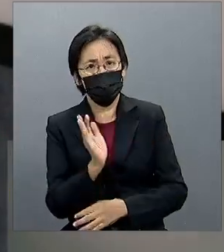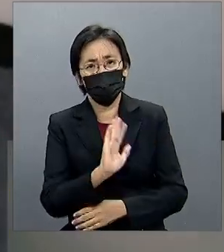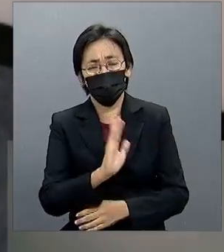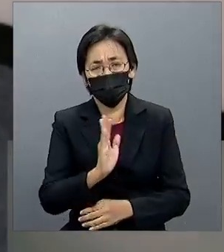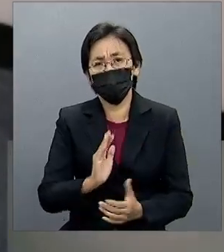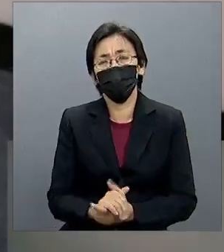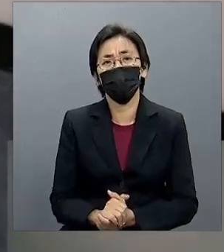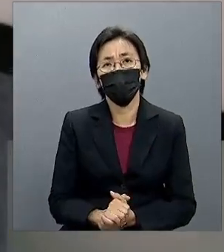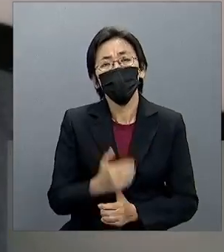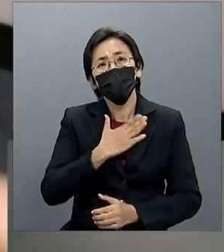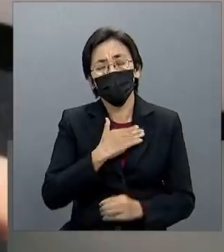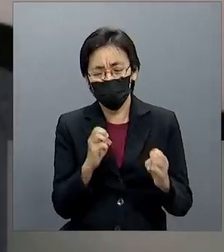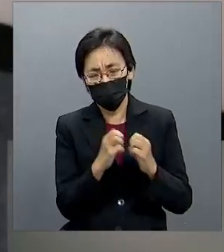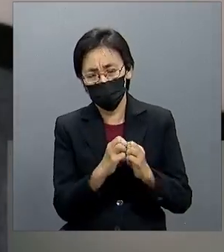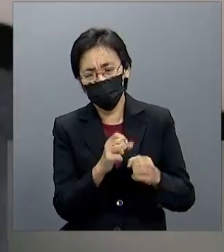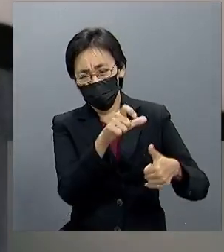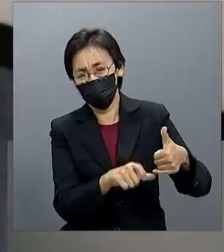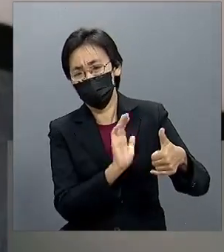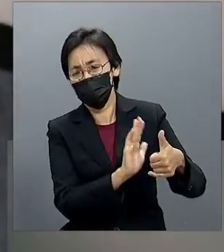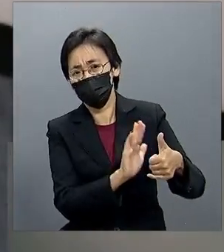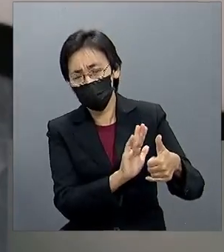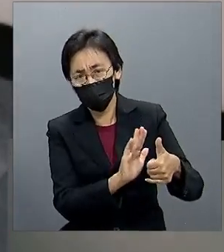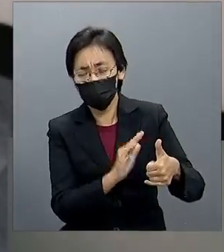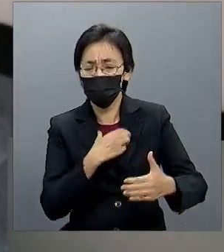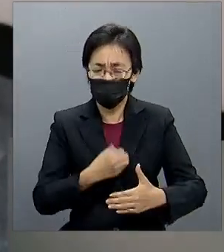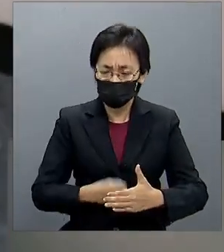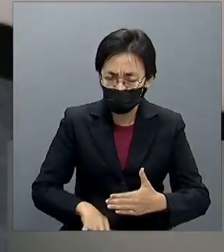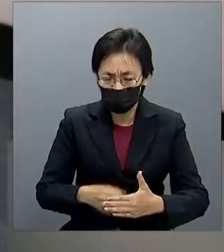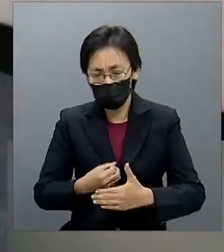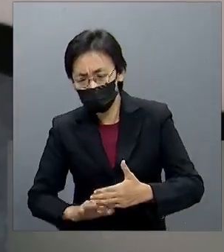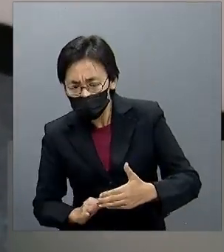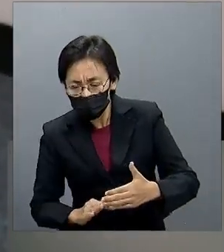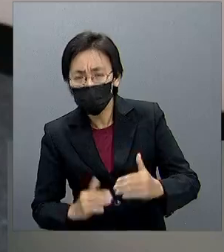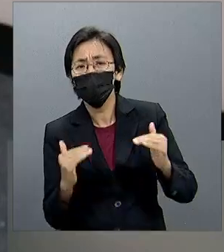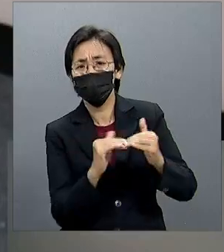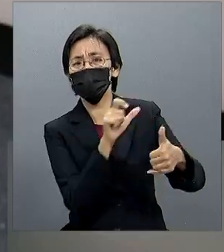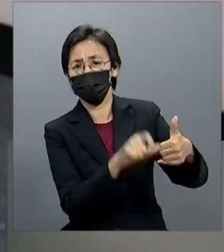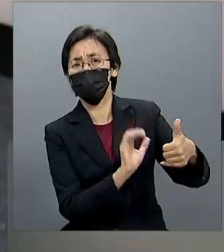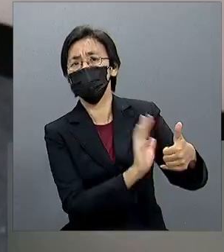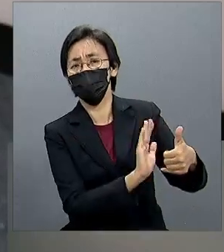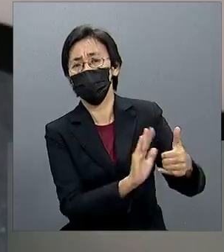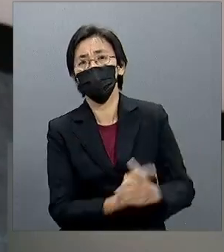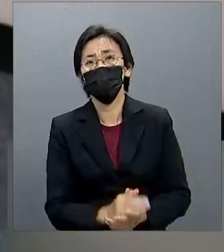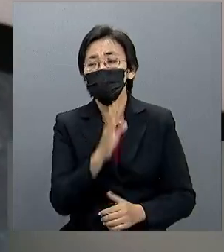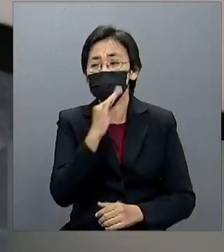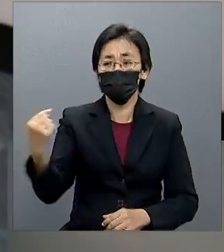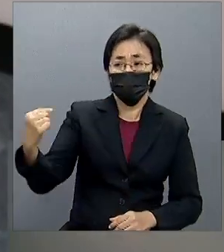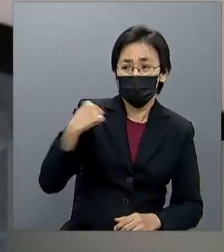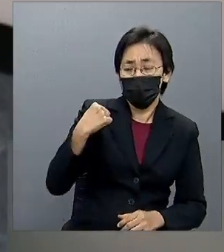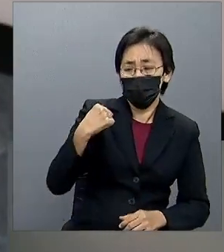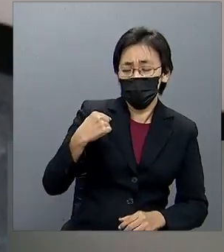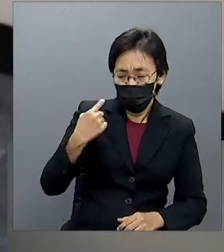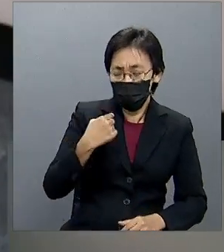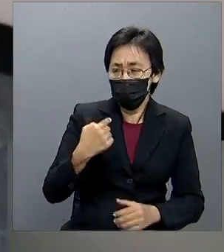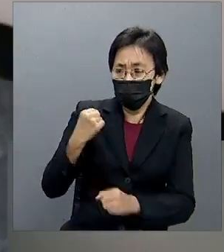หรือเราจะไปยุ่งกับร่างกายเขาในการที่เขาจะดำเนินการกับร่างกายเขาเองถ้ามีคนมาสั่งให้คุณต้องทำอะไรกับร่างกายคุณโดย